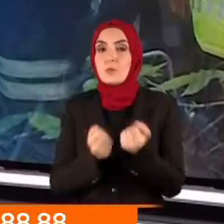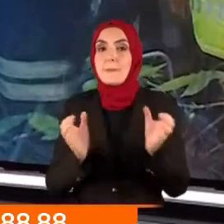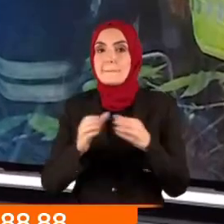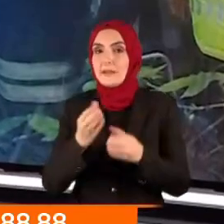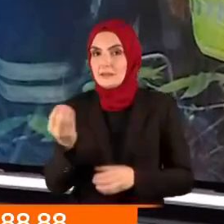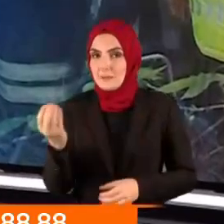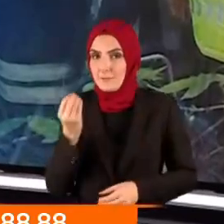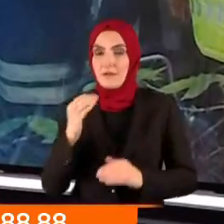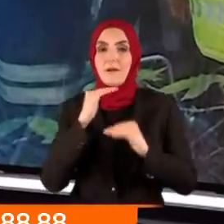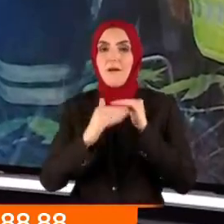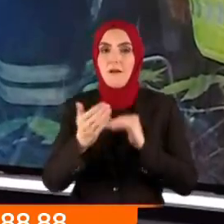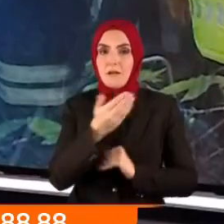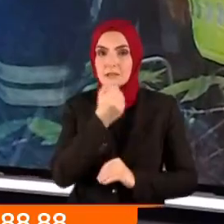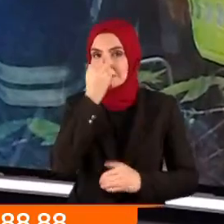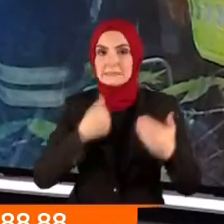için seferber oldu.